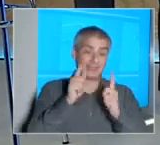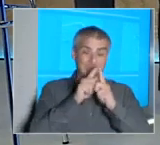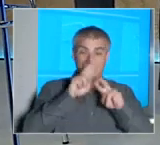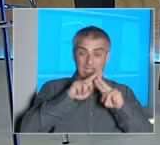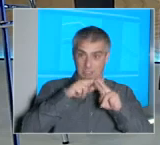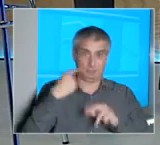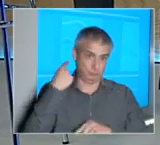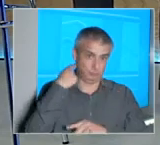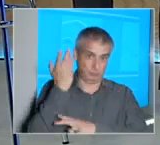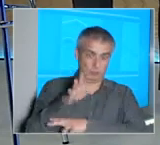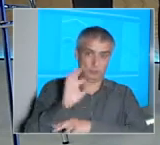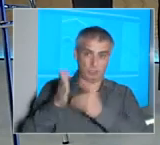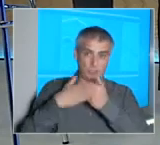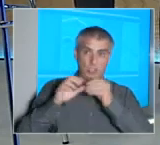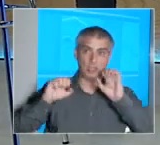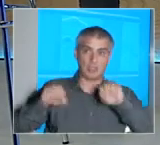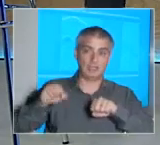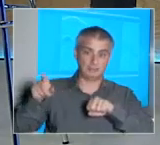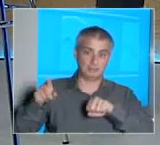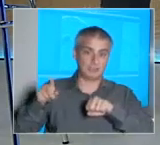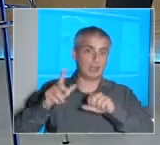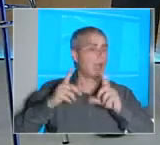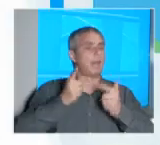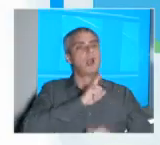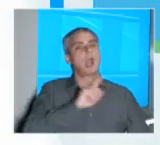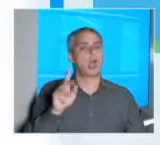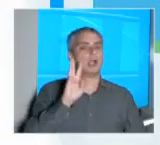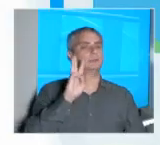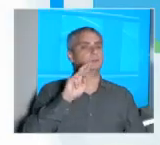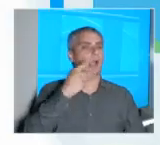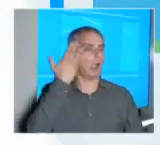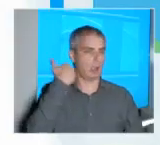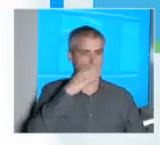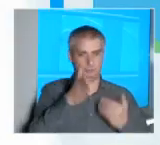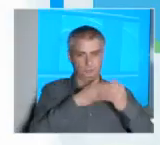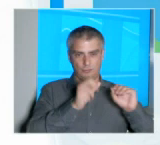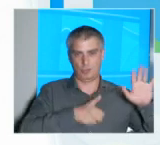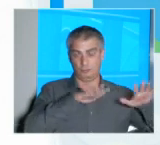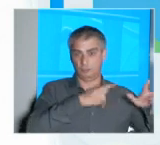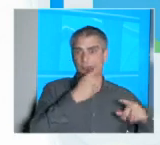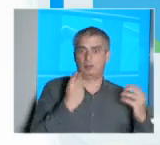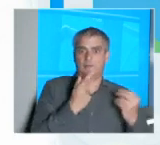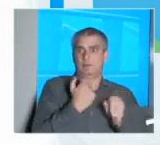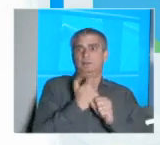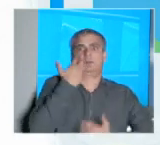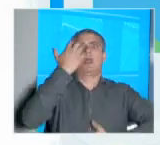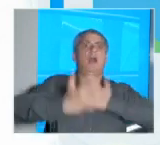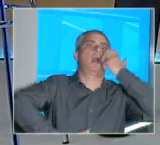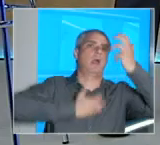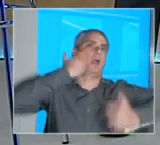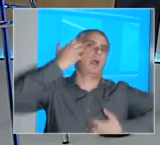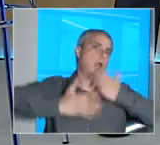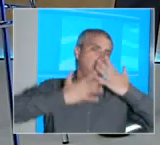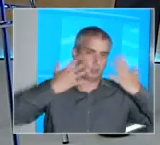לאחר היוודעה דבר מותה של אשת הנשיא, למה לא שרה? דברים אלו כמובן עוררו סערה